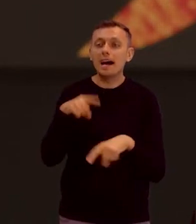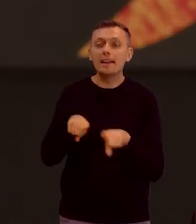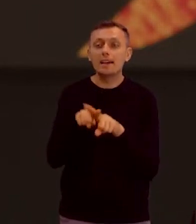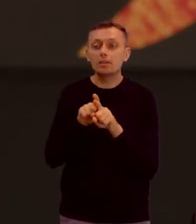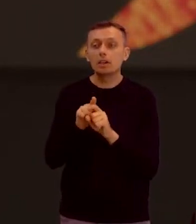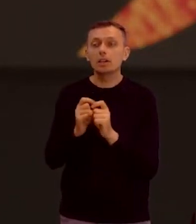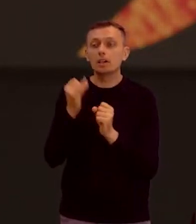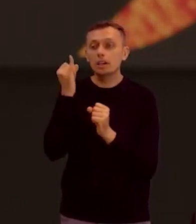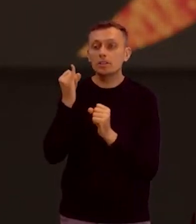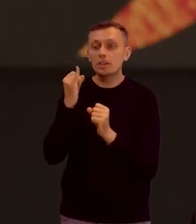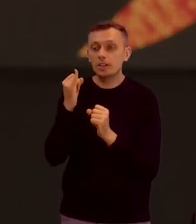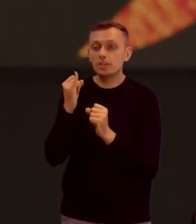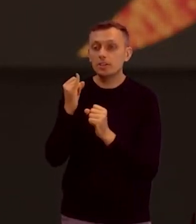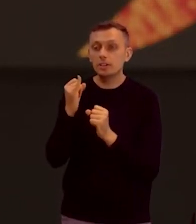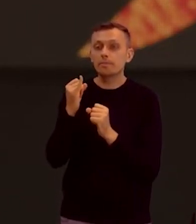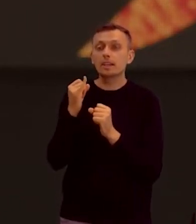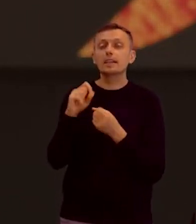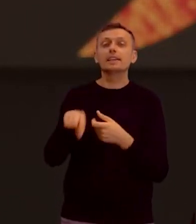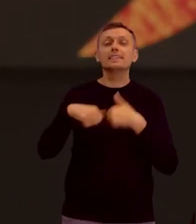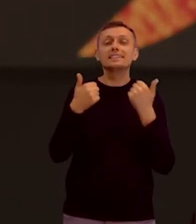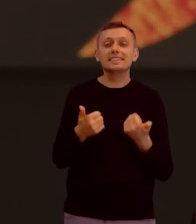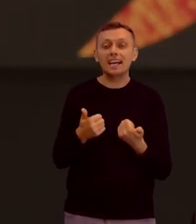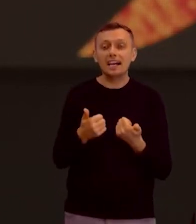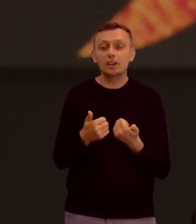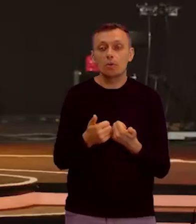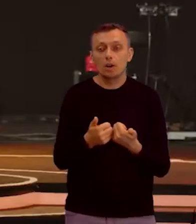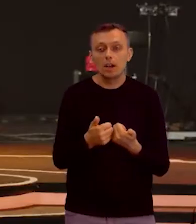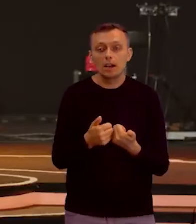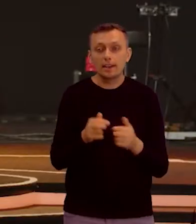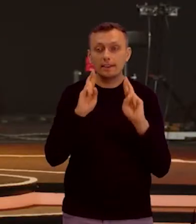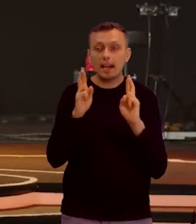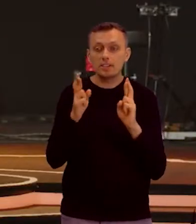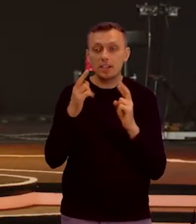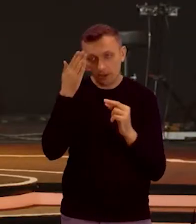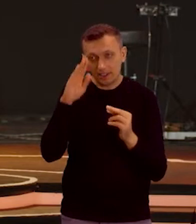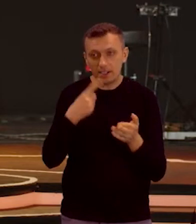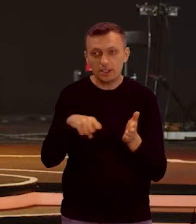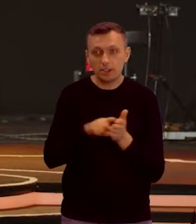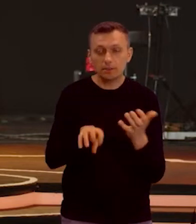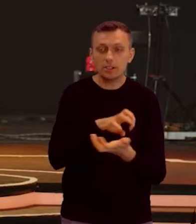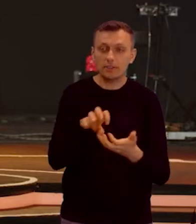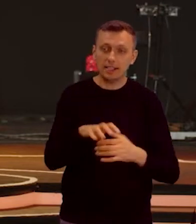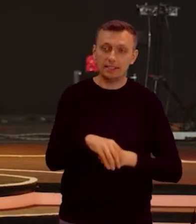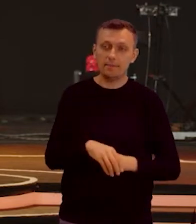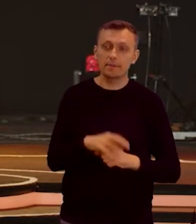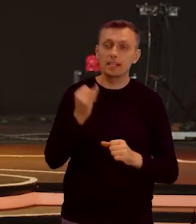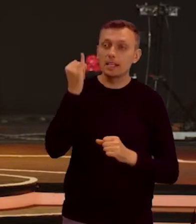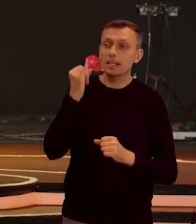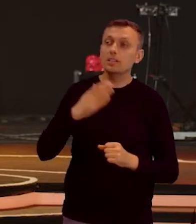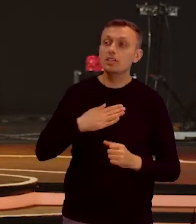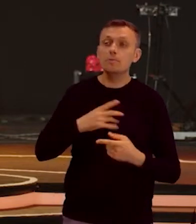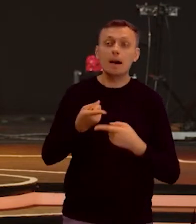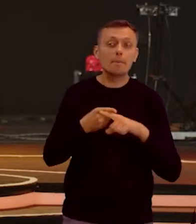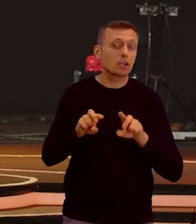nam dane na krótki czas, są nam powierzone ze względu na zaufanie Boga Ojca, który nam